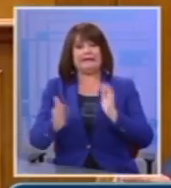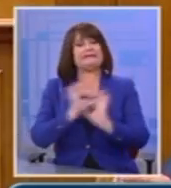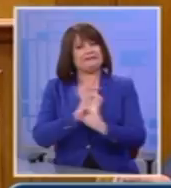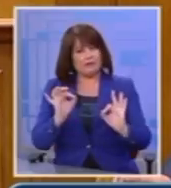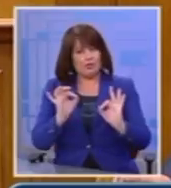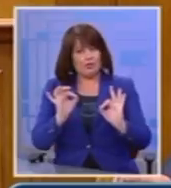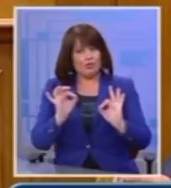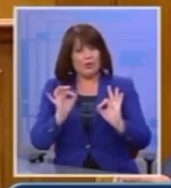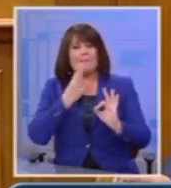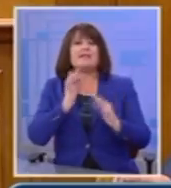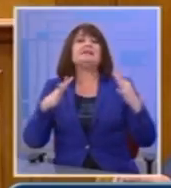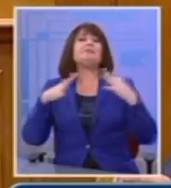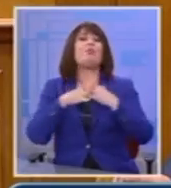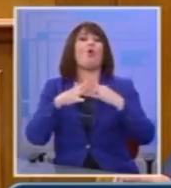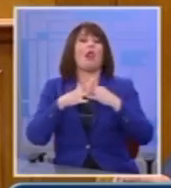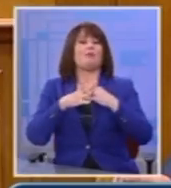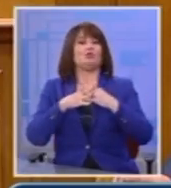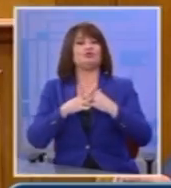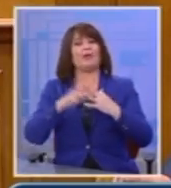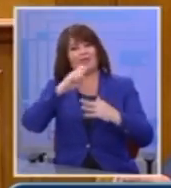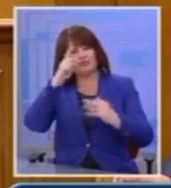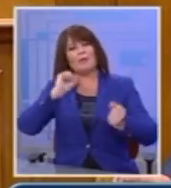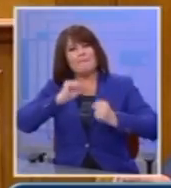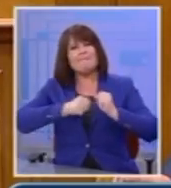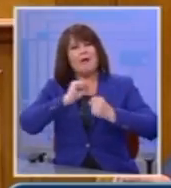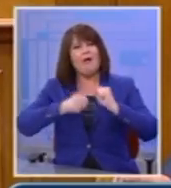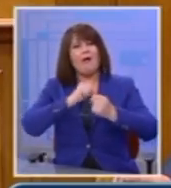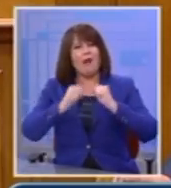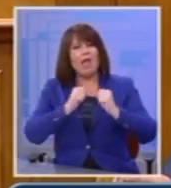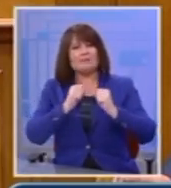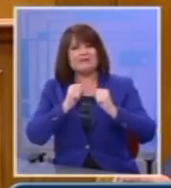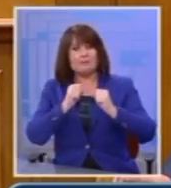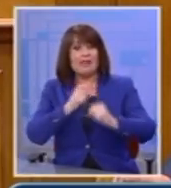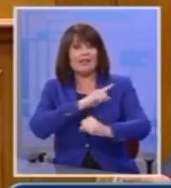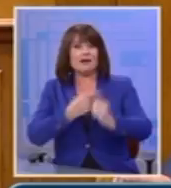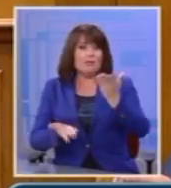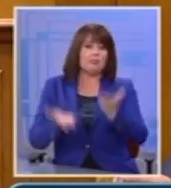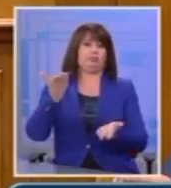μπήκαμε σε έναν πόλεμο, δώσαμε μάχες δύσκολες, με άνισες δυνάμεις,